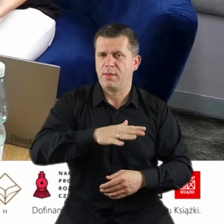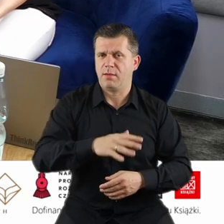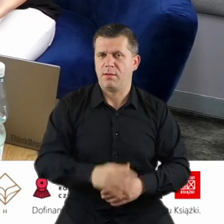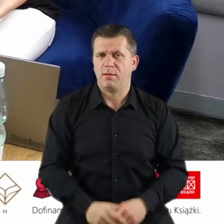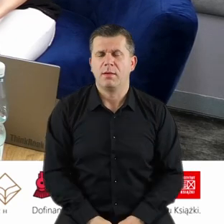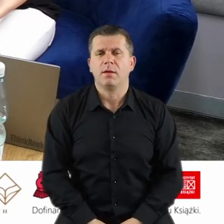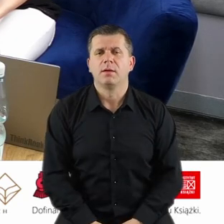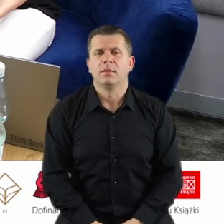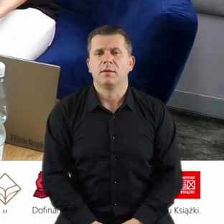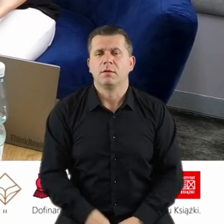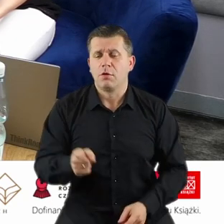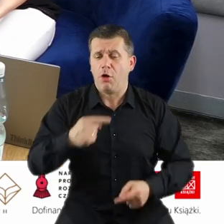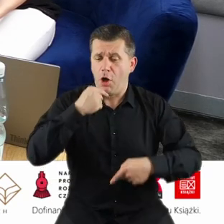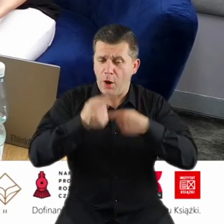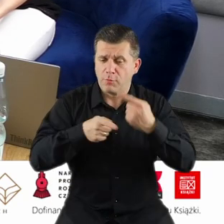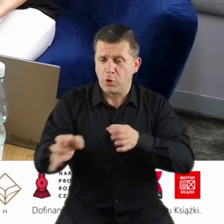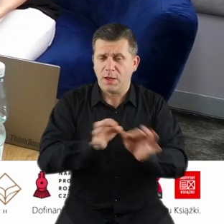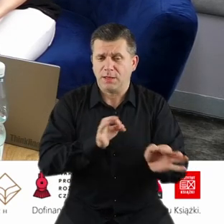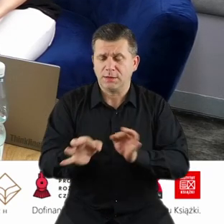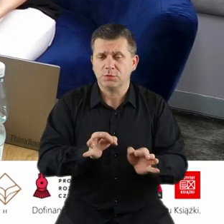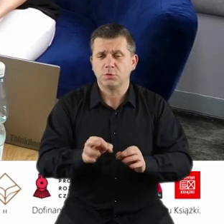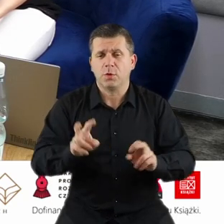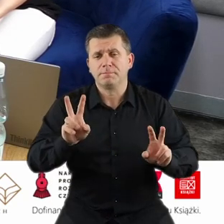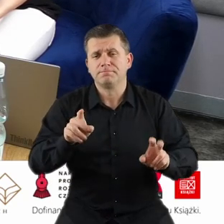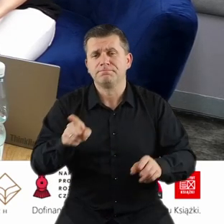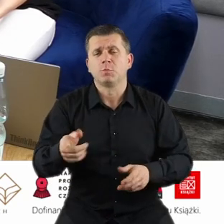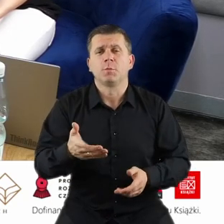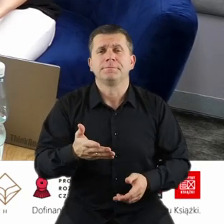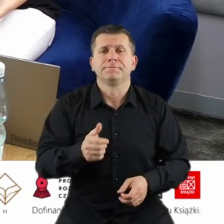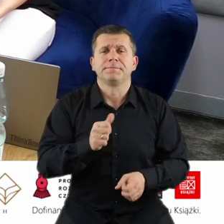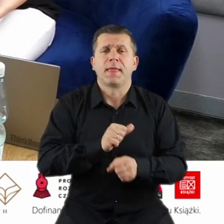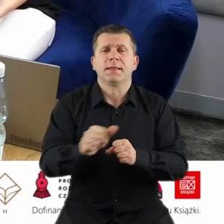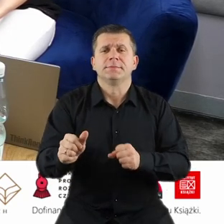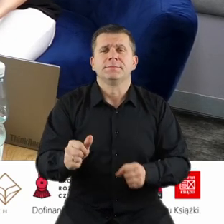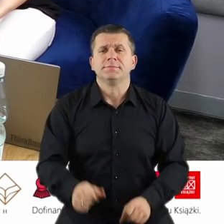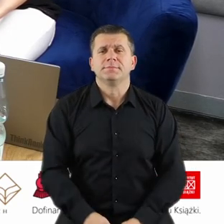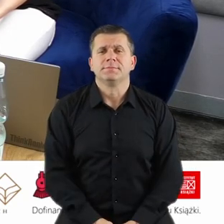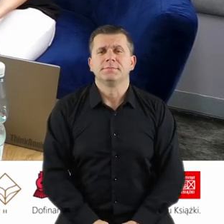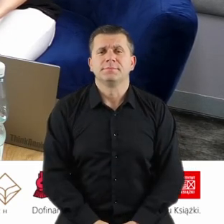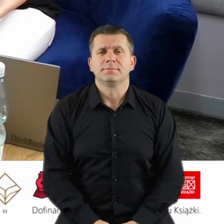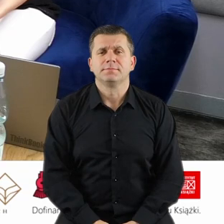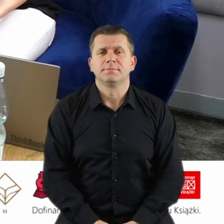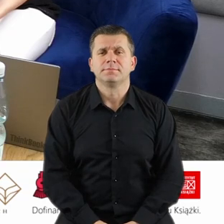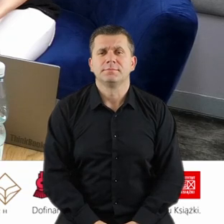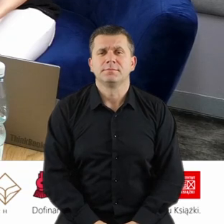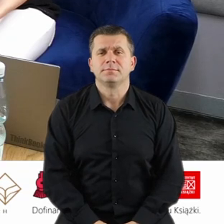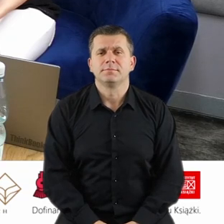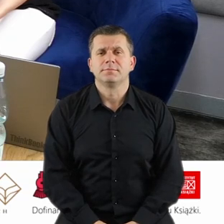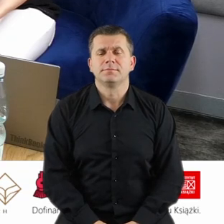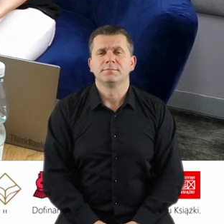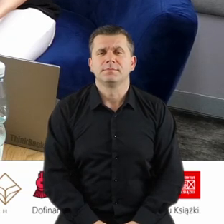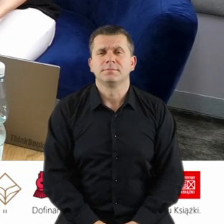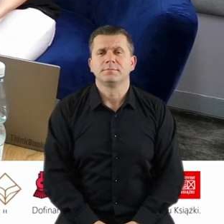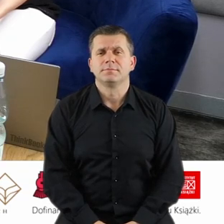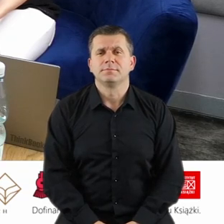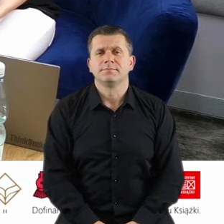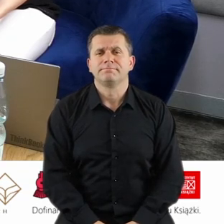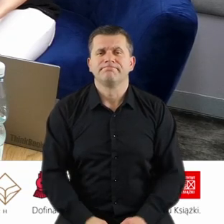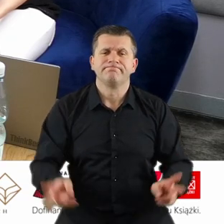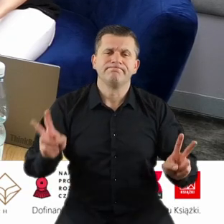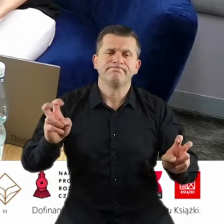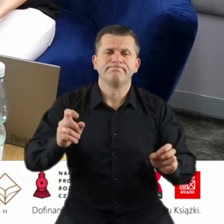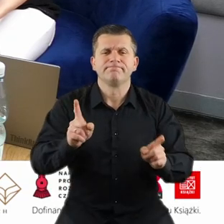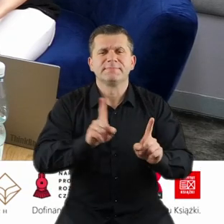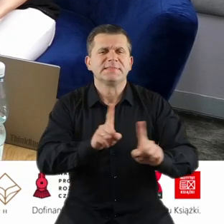I jakby opowiedzenie tej historii jest w jakiś sposób, jakimś takim, nie chcę użyć za wielkich słów, ale być może czymś w rodzaju